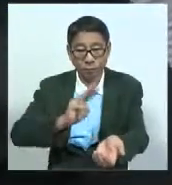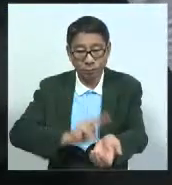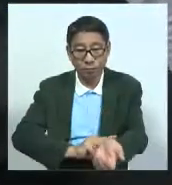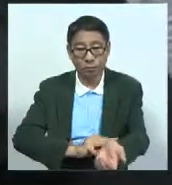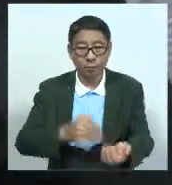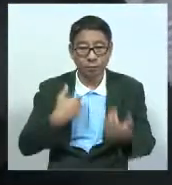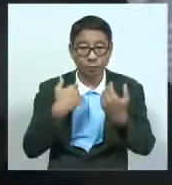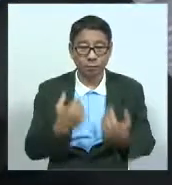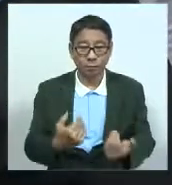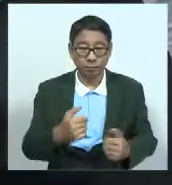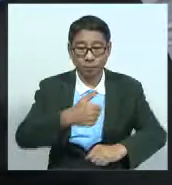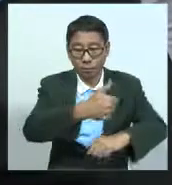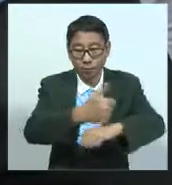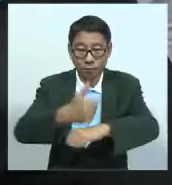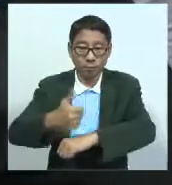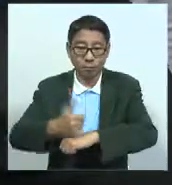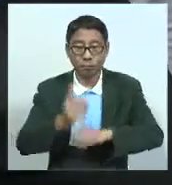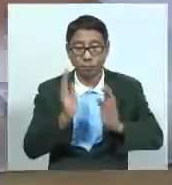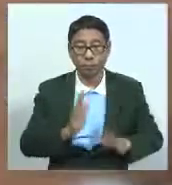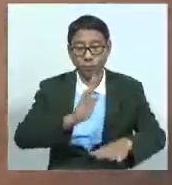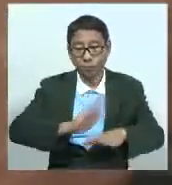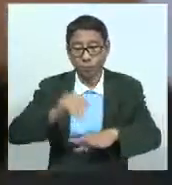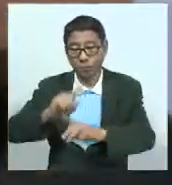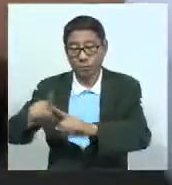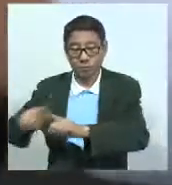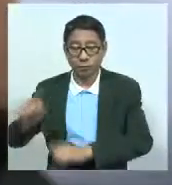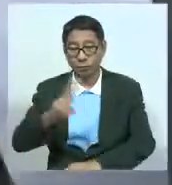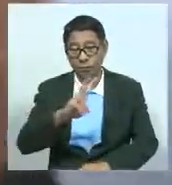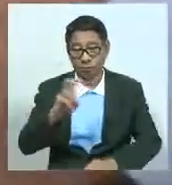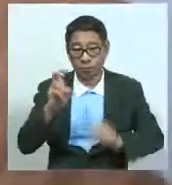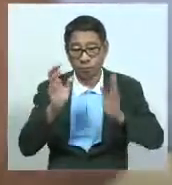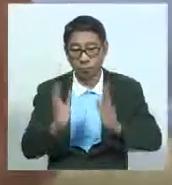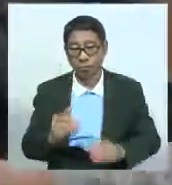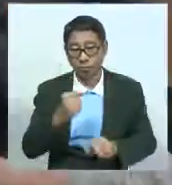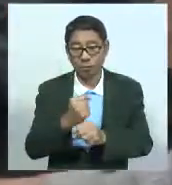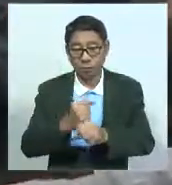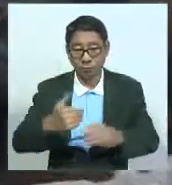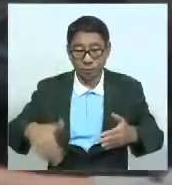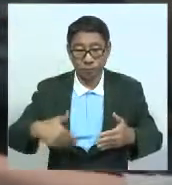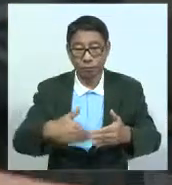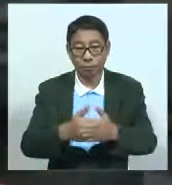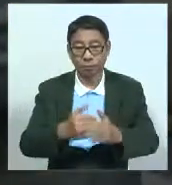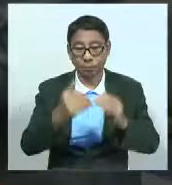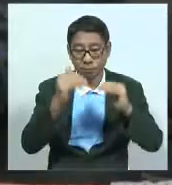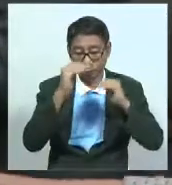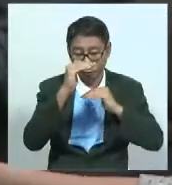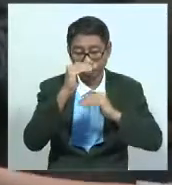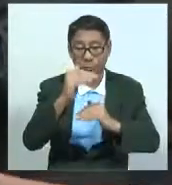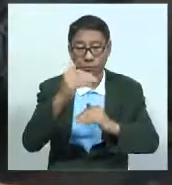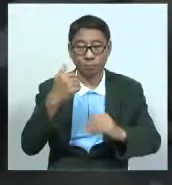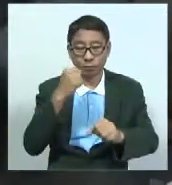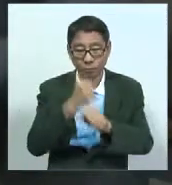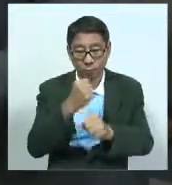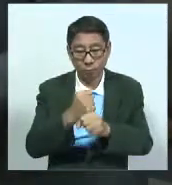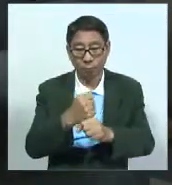ทย์โดยมีผู้บริหารนักวิชาการผู้เชี่ยวชาญด้านต่างๆกว่า200คนจัดทำแผนปฏิบัติการกำหนดรอบระยะเวลาด